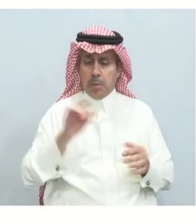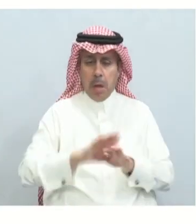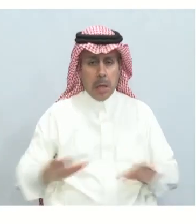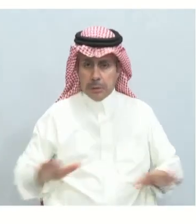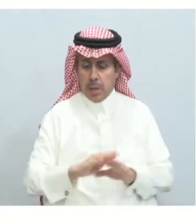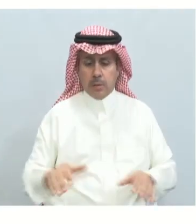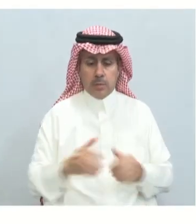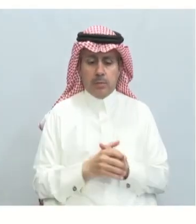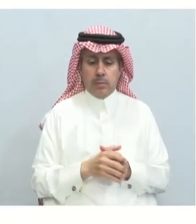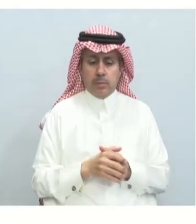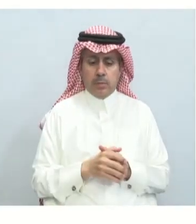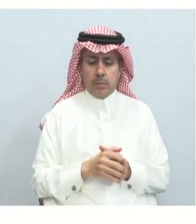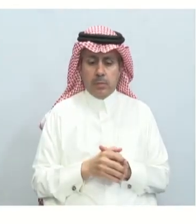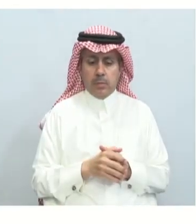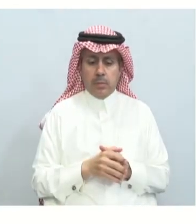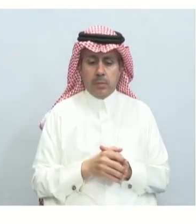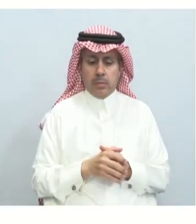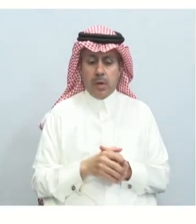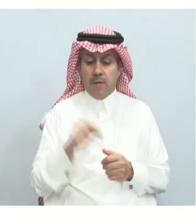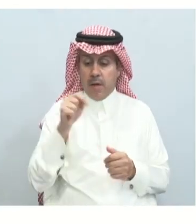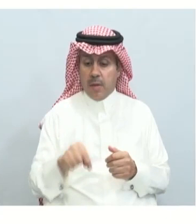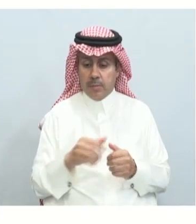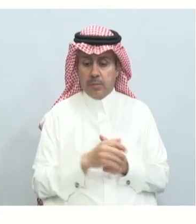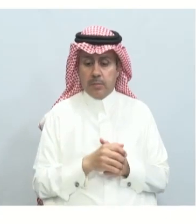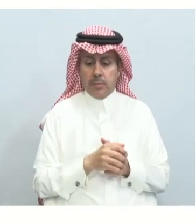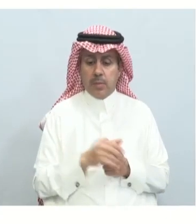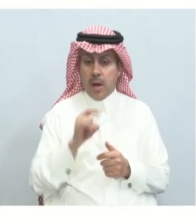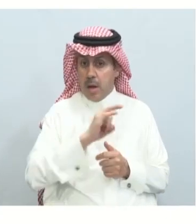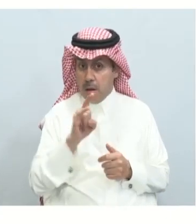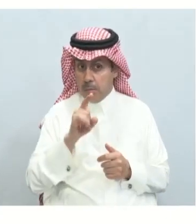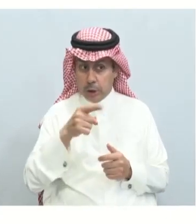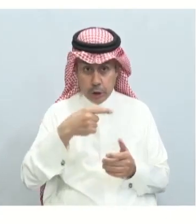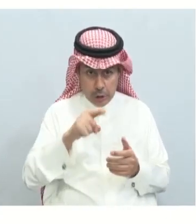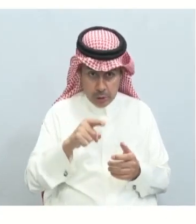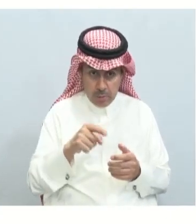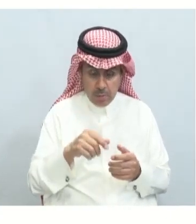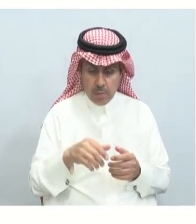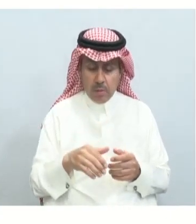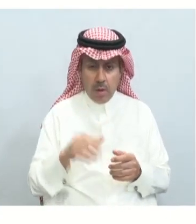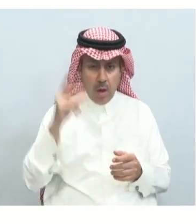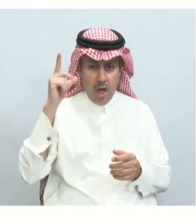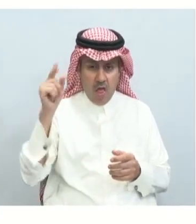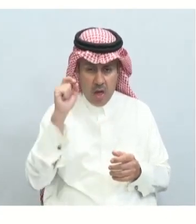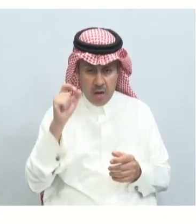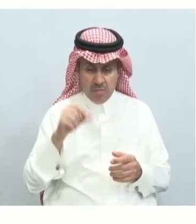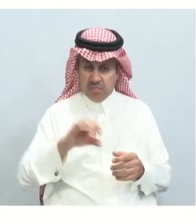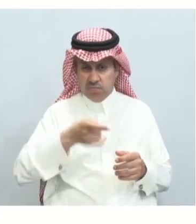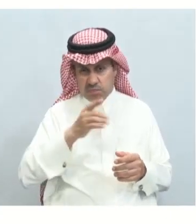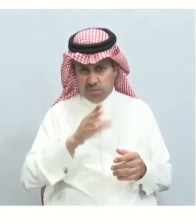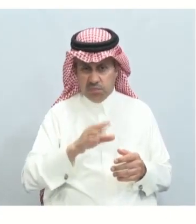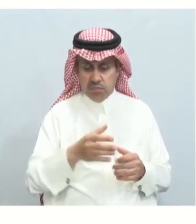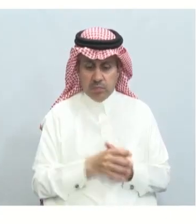معالجه ماء الرجل في المختبر فاذا لم تنجح او غلب على ظن الطبيب انها لن